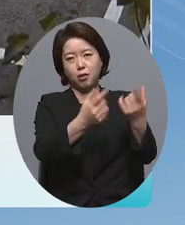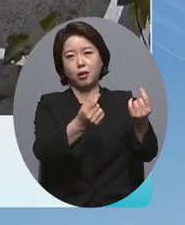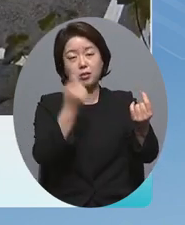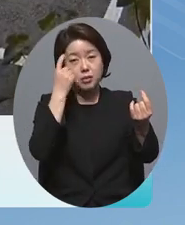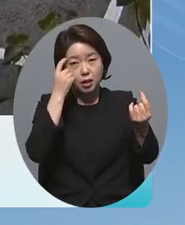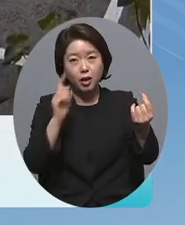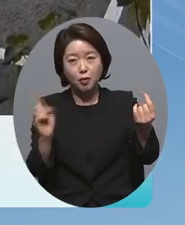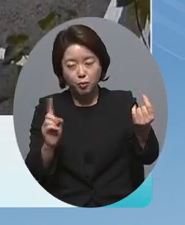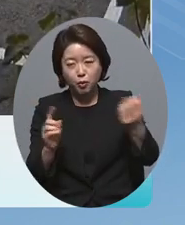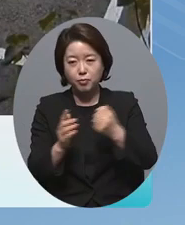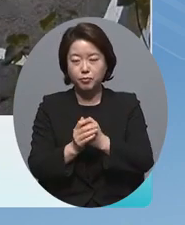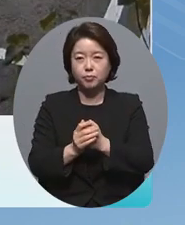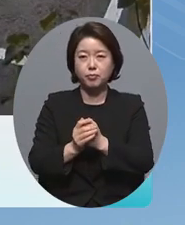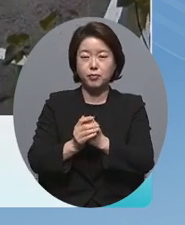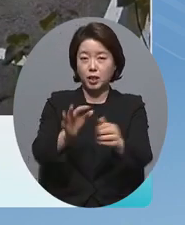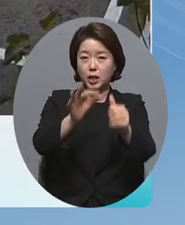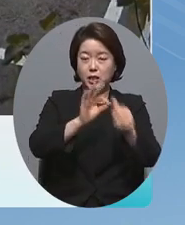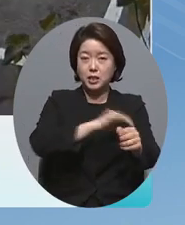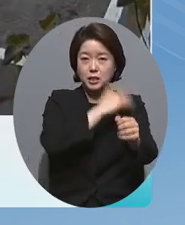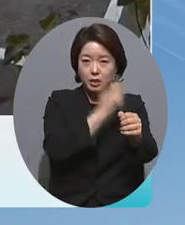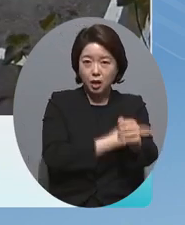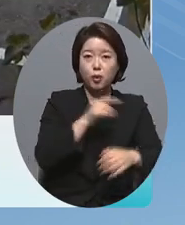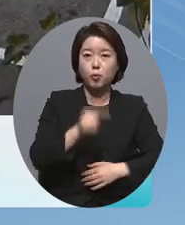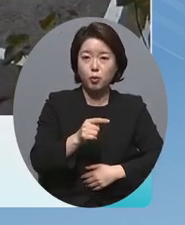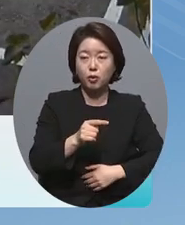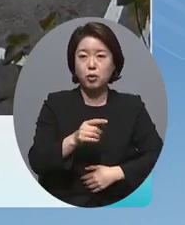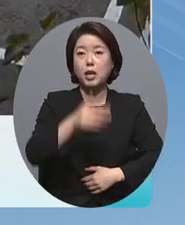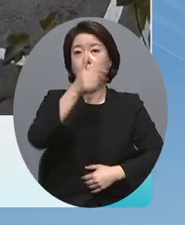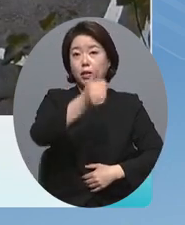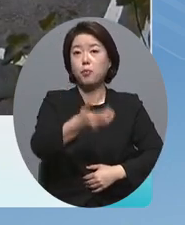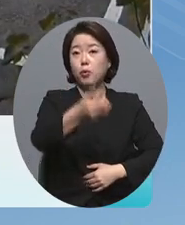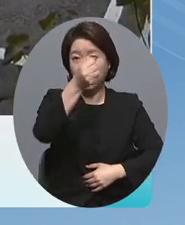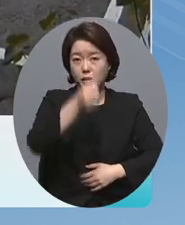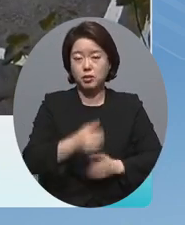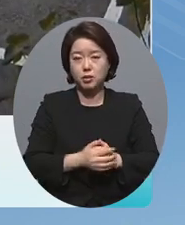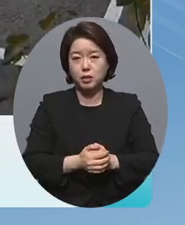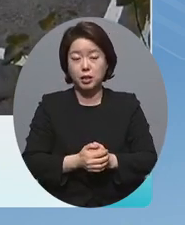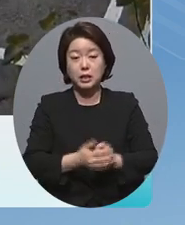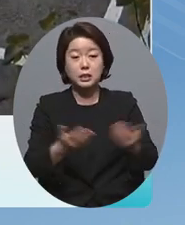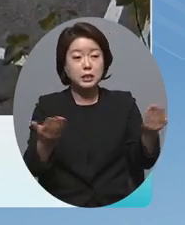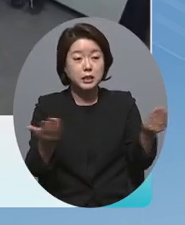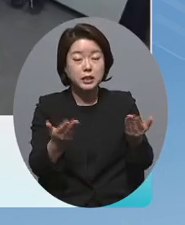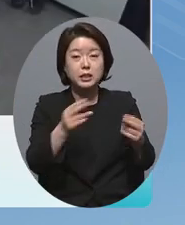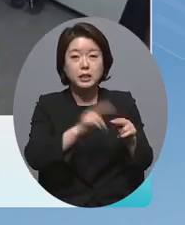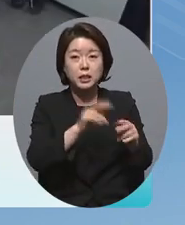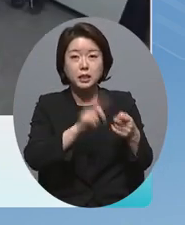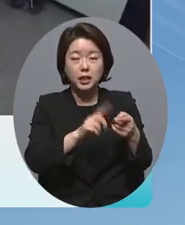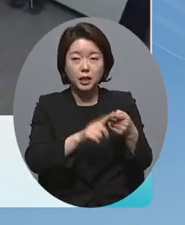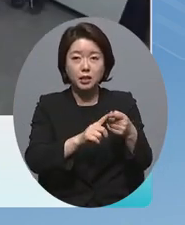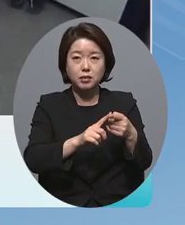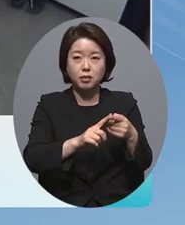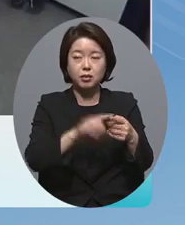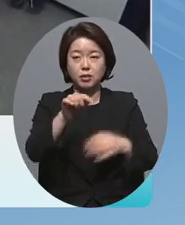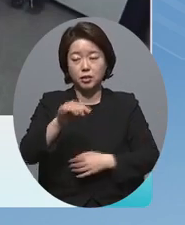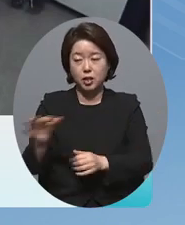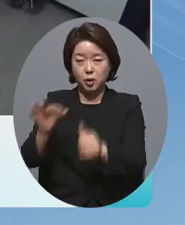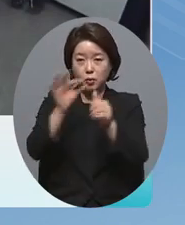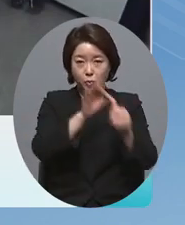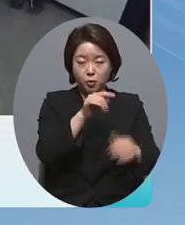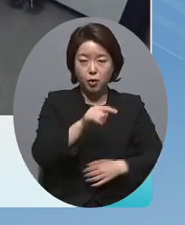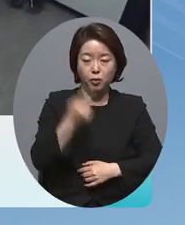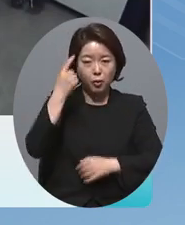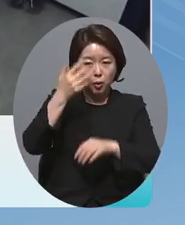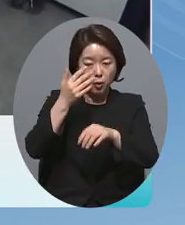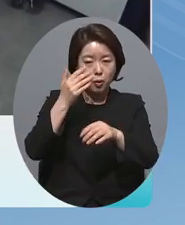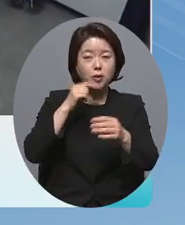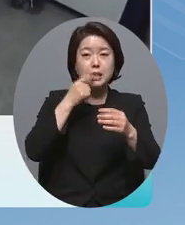게 인사권을 대표가 있습니다. 인사권. 그 당직에 대한 거요. 그러면 민주연구원이라는 걸